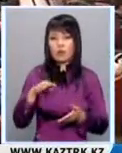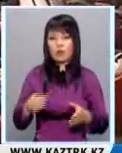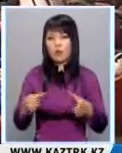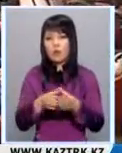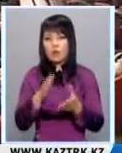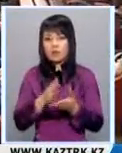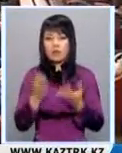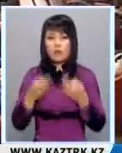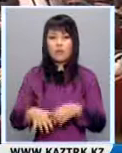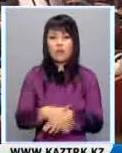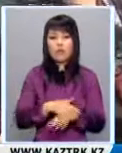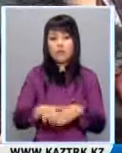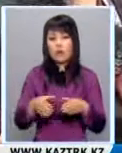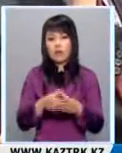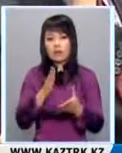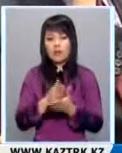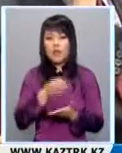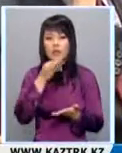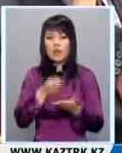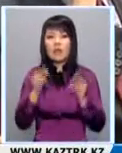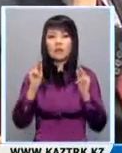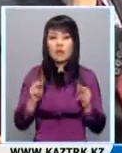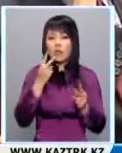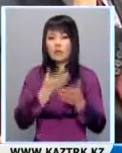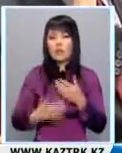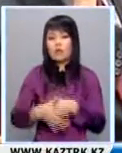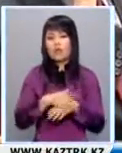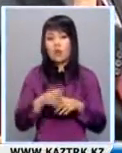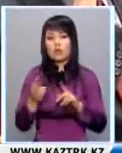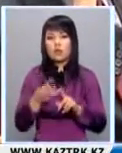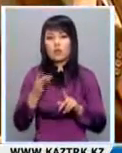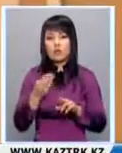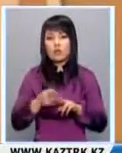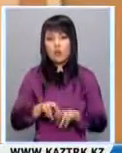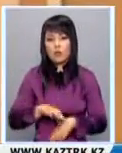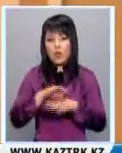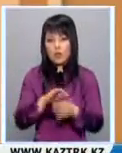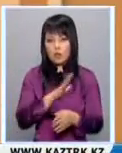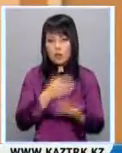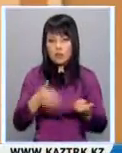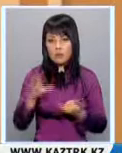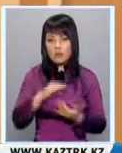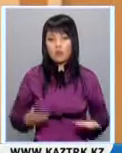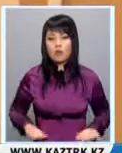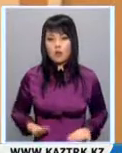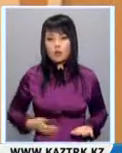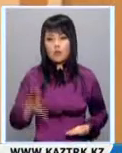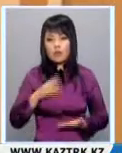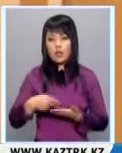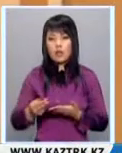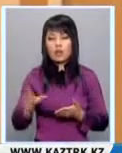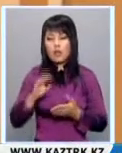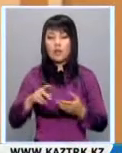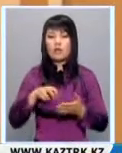демократиялық партиясының қолдауымен әділет қызметкерлері ұйымдастырған шара биыл 3-ші рет өткізіліп отыр. Бүгін тұрғындар билік өкілдеріне некеге тұру